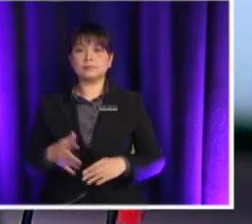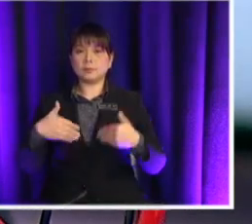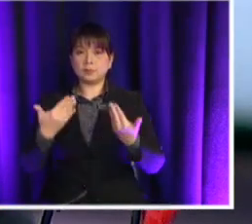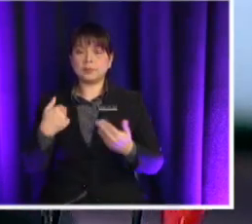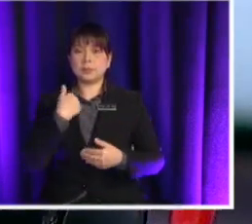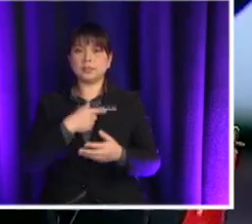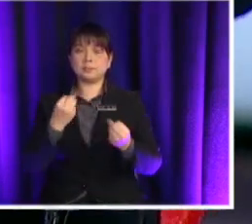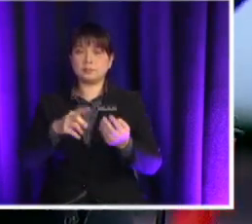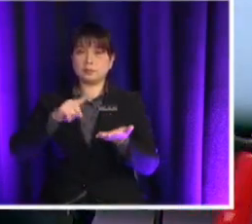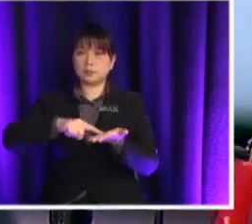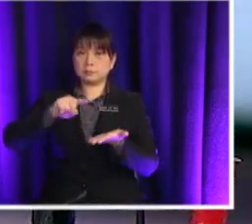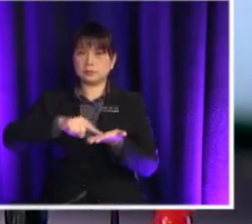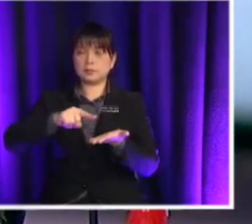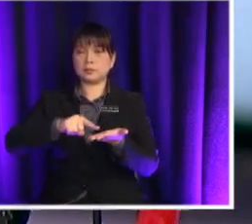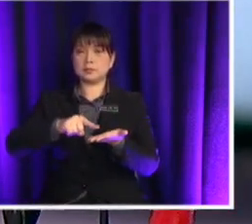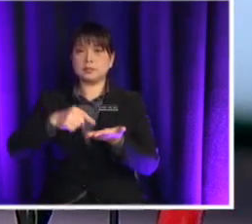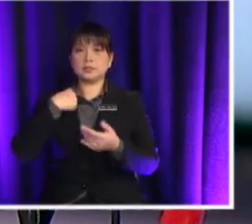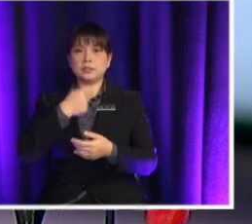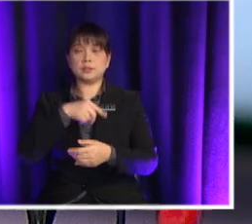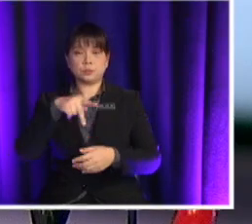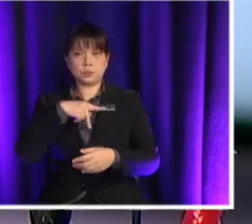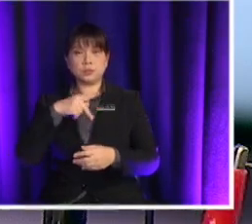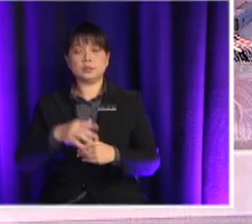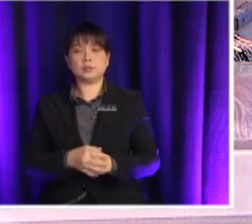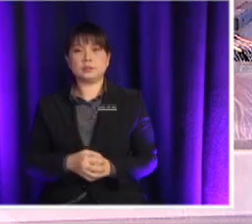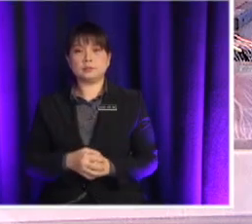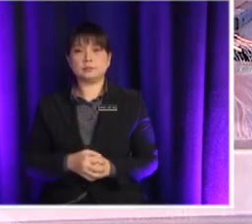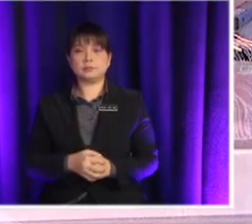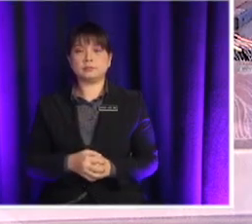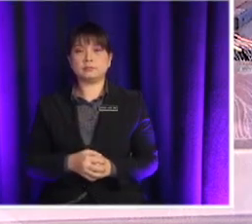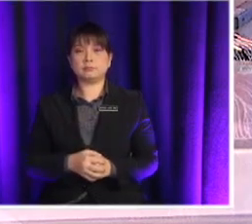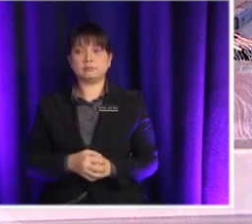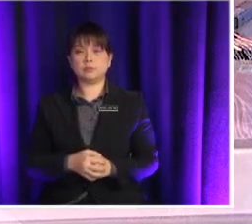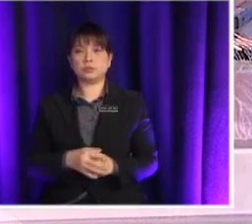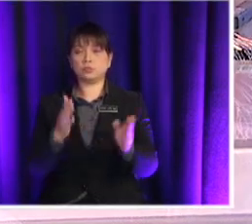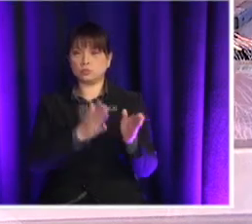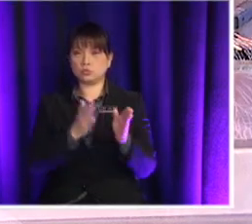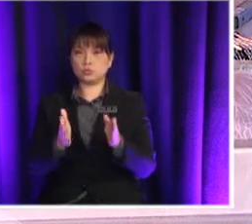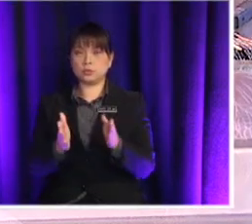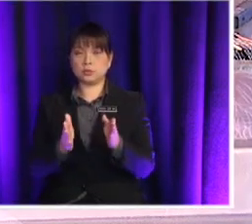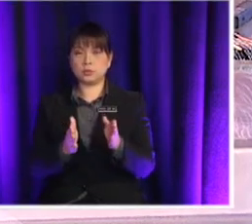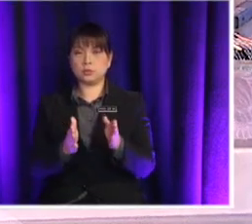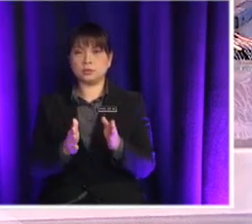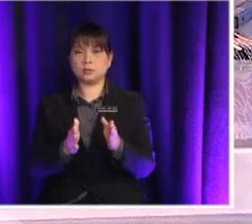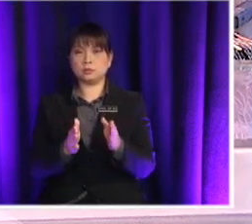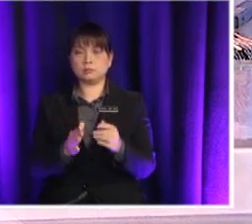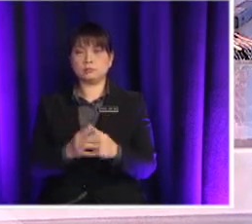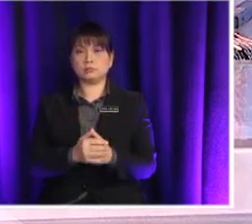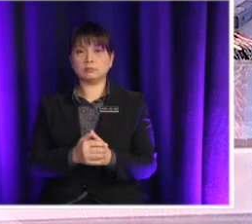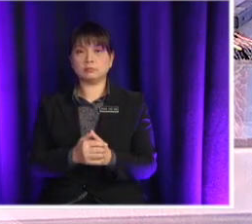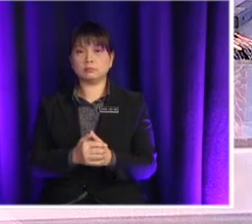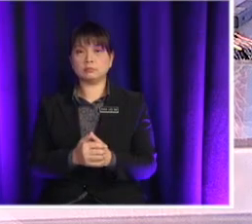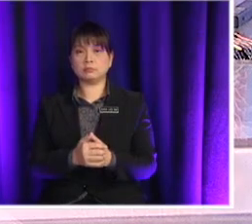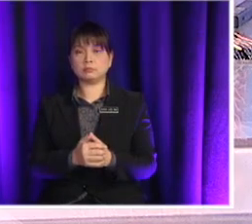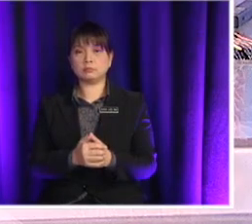semak sama ada kita punya papan reka ini betul-betul menepati dan boleh menyala, cikgu? Okey, kita nak